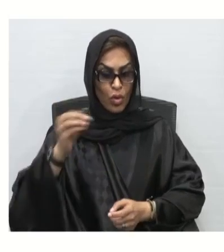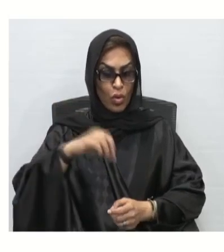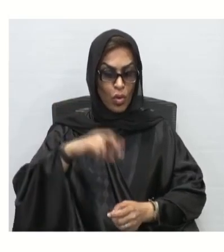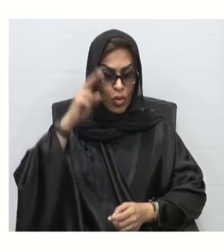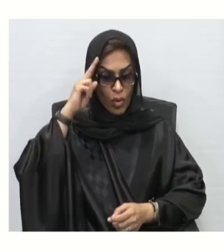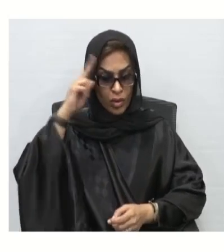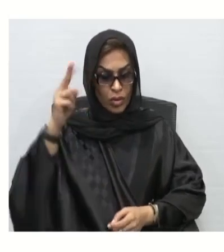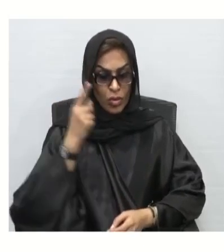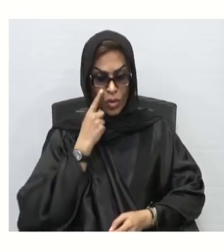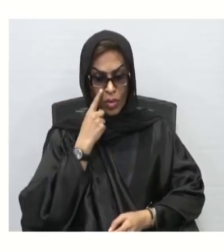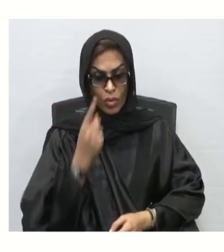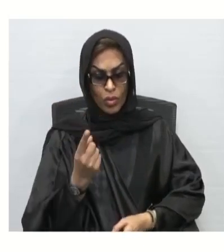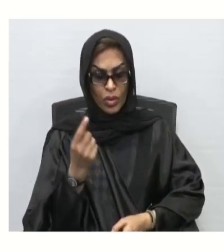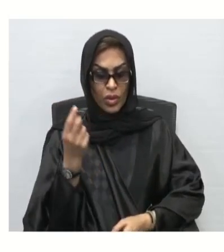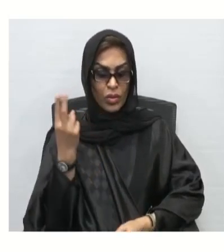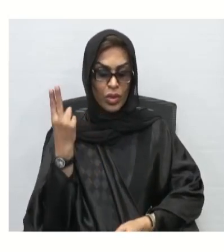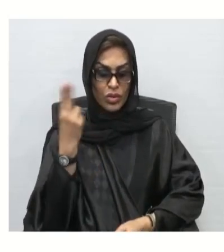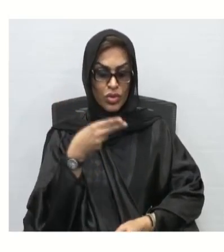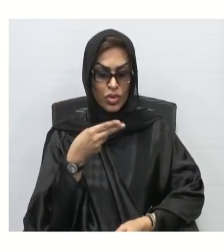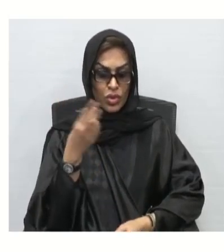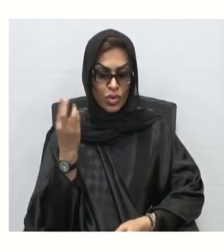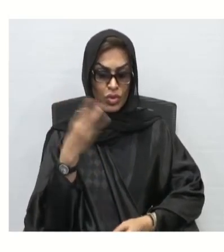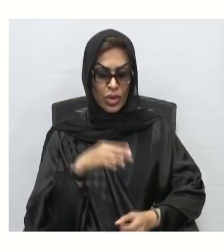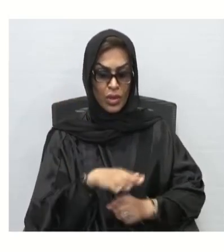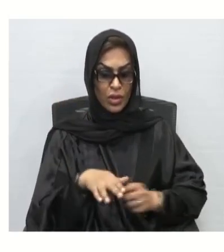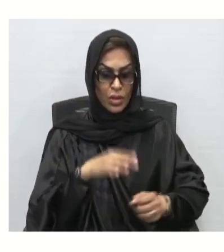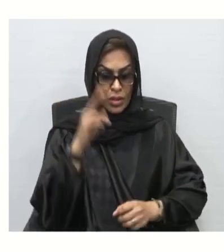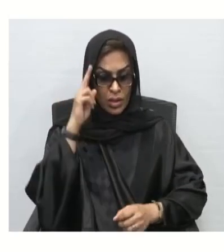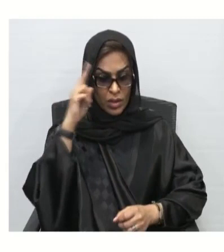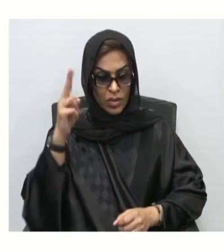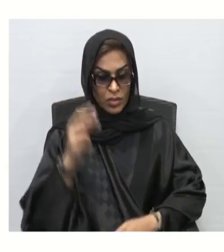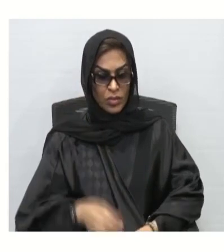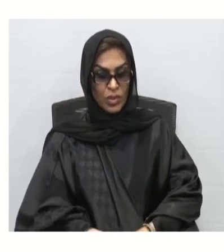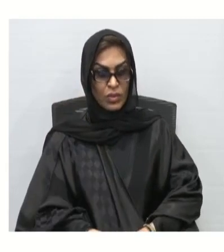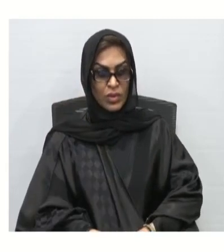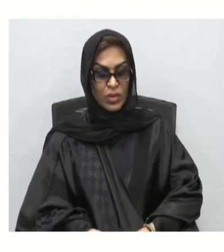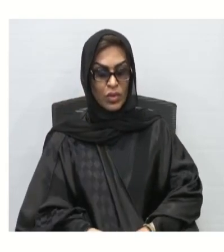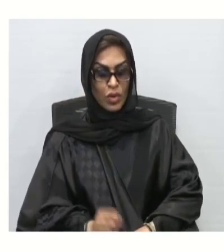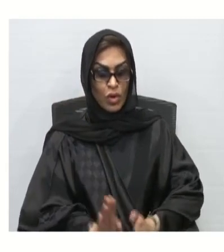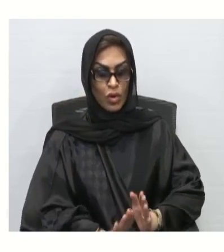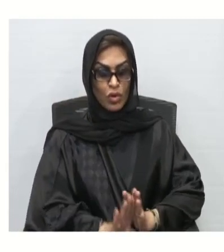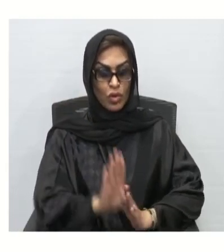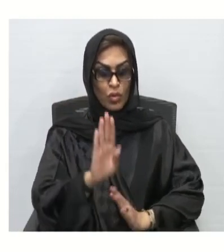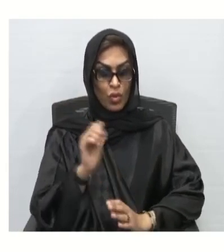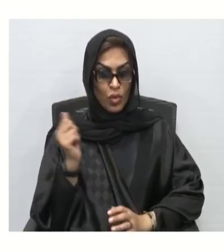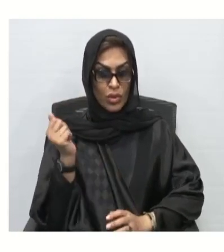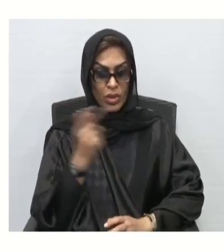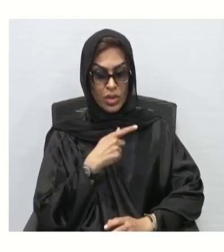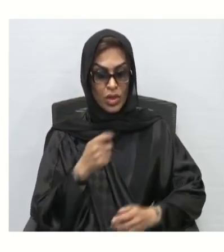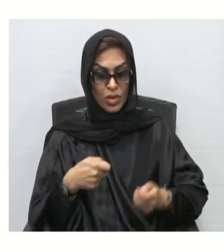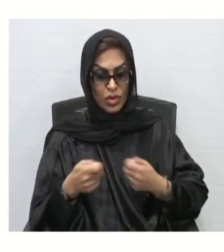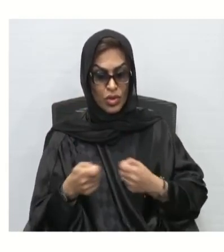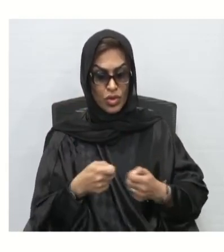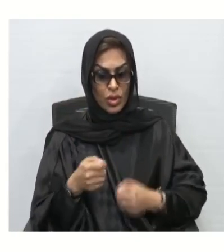الوطني الداعمه لتحقيق رؤيه المملكه 20 30 ولمواكبه النمو المتسارع لتجاره